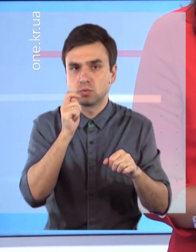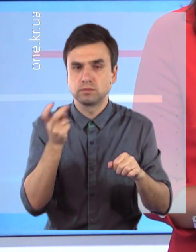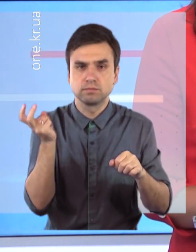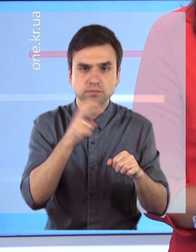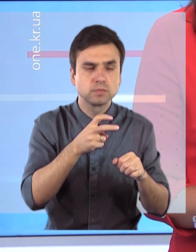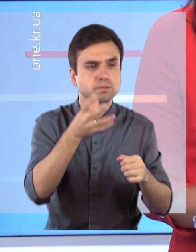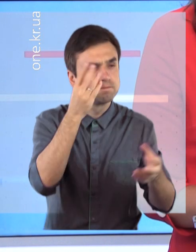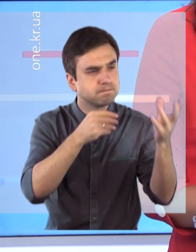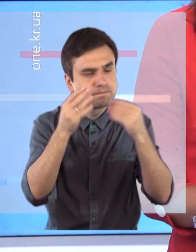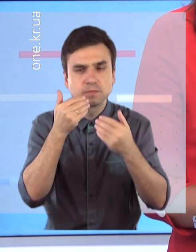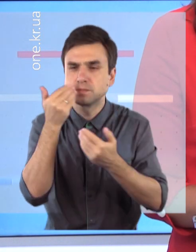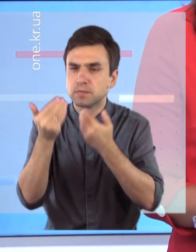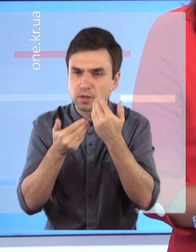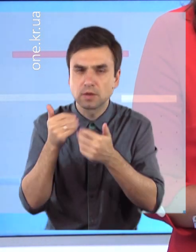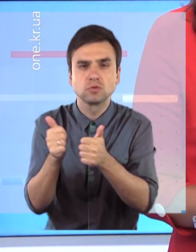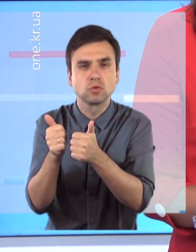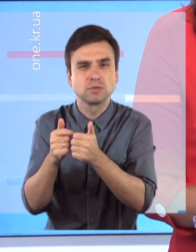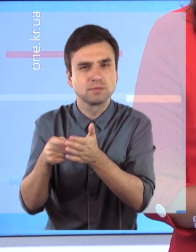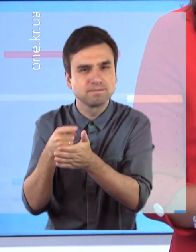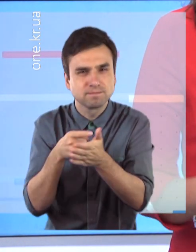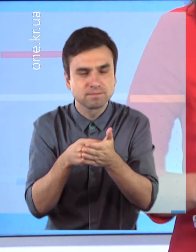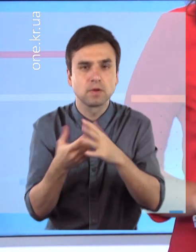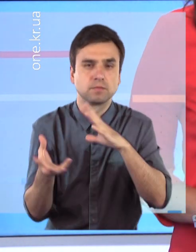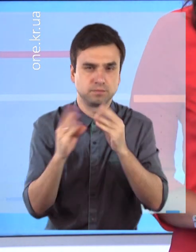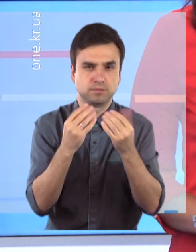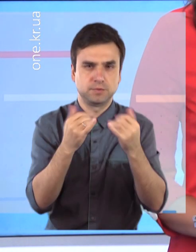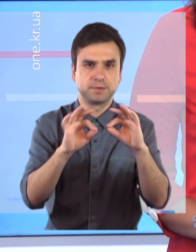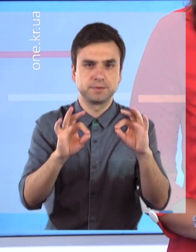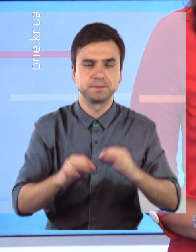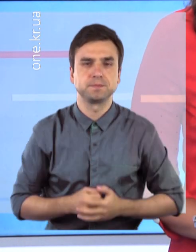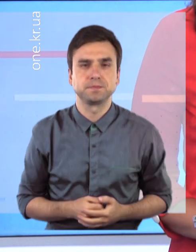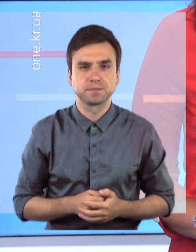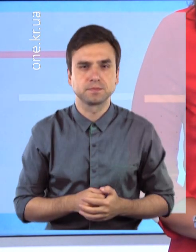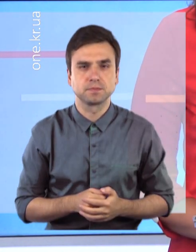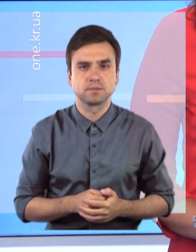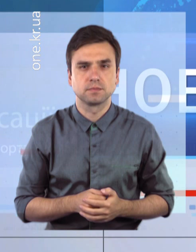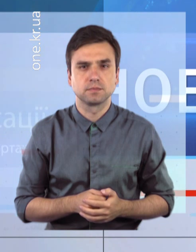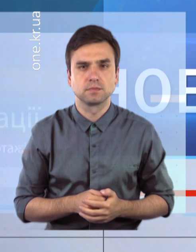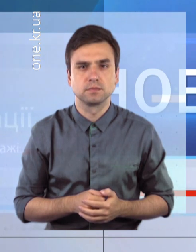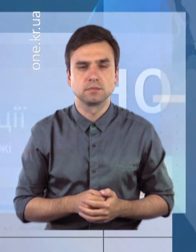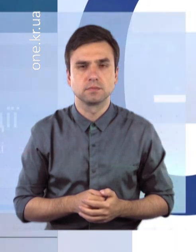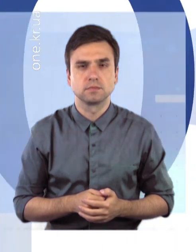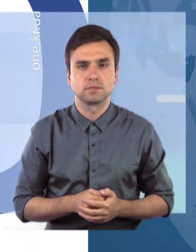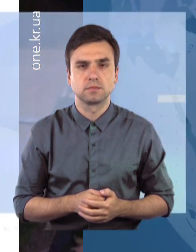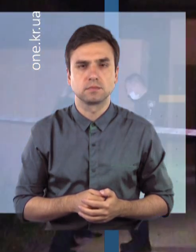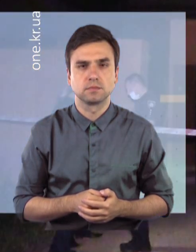прогримів вибух, побувала Ганна Штонда та ось, що вона почула від місцевих.